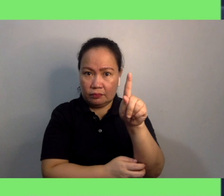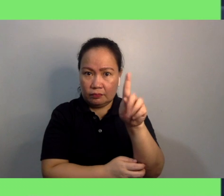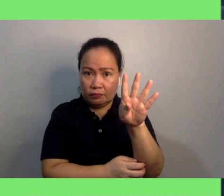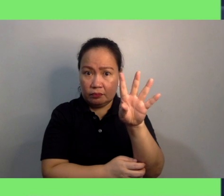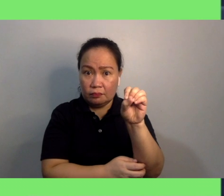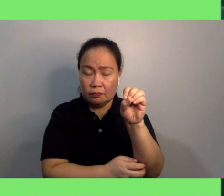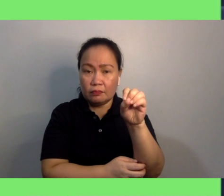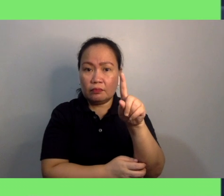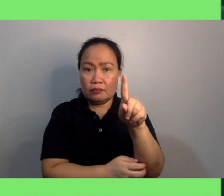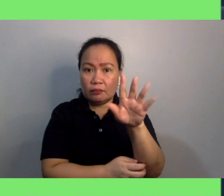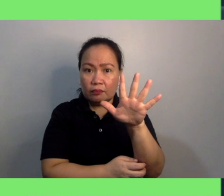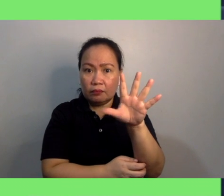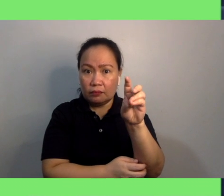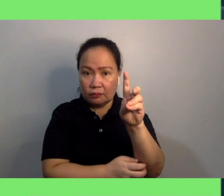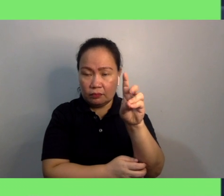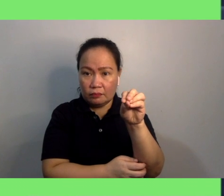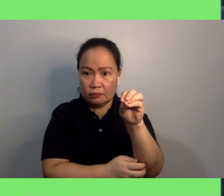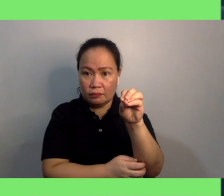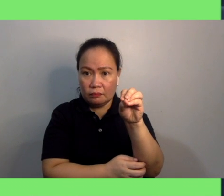140,